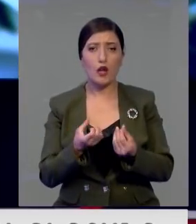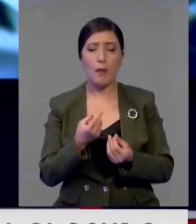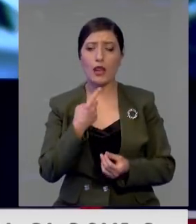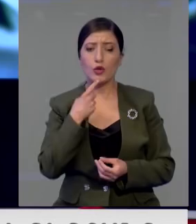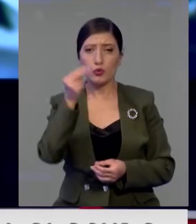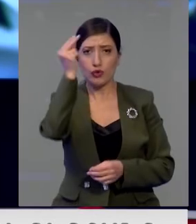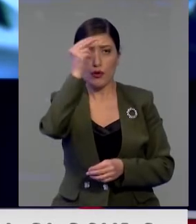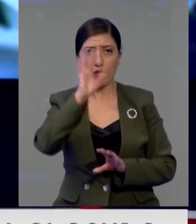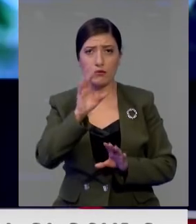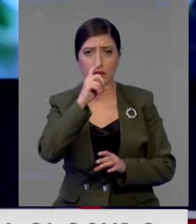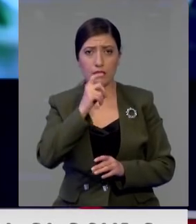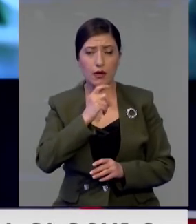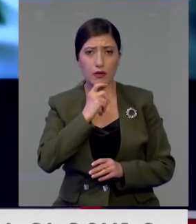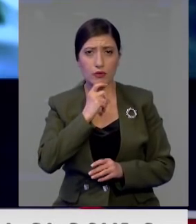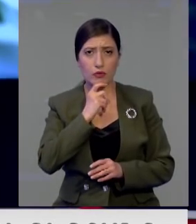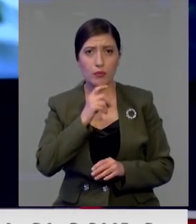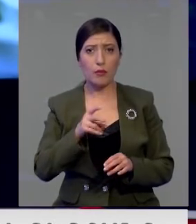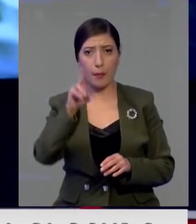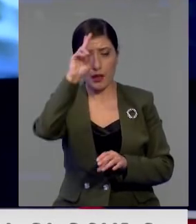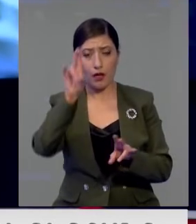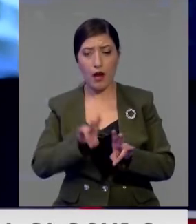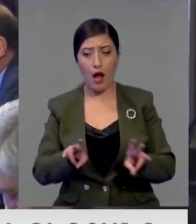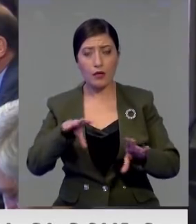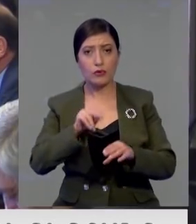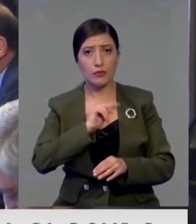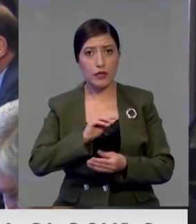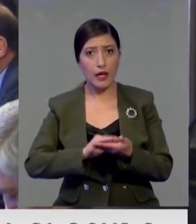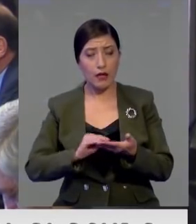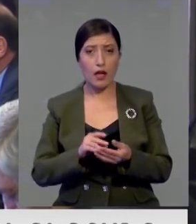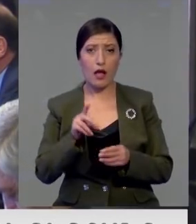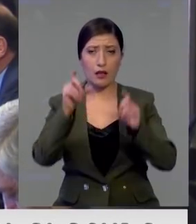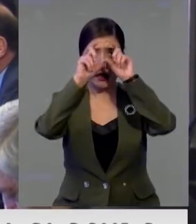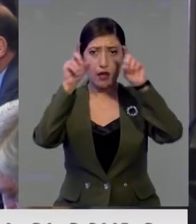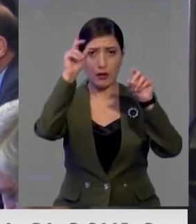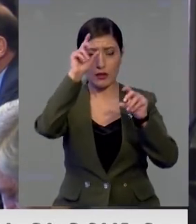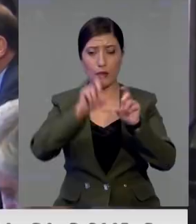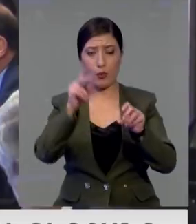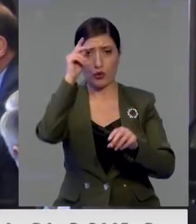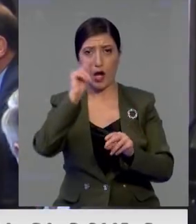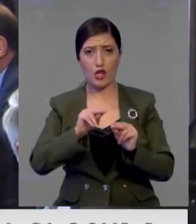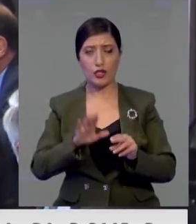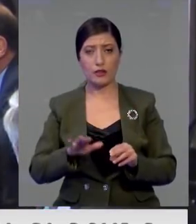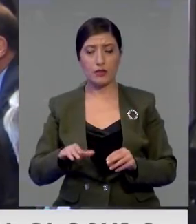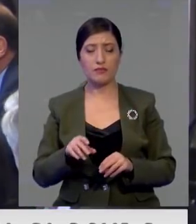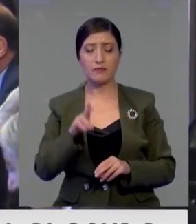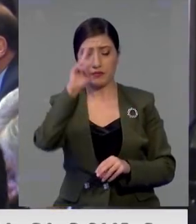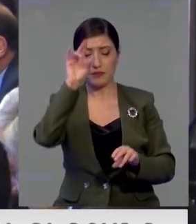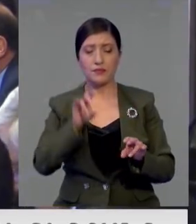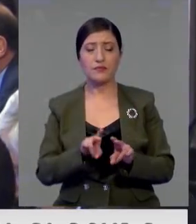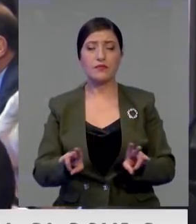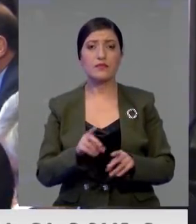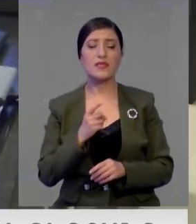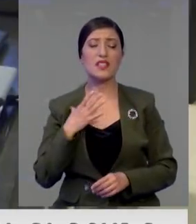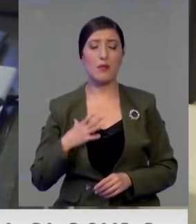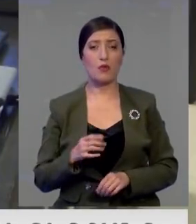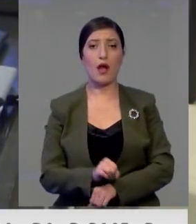պետական համակարգի աշխատող է գրել, թե աշակերտ։ Պետական համակարգը դիմադրում է հեղափոխությանը։ Սա հարց չէ, ոչ